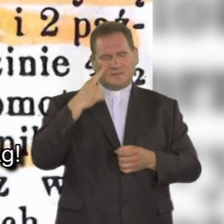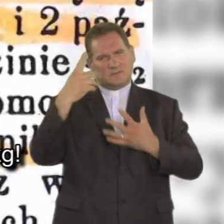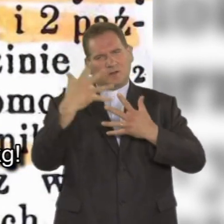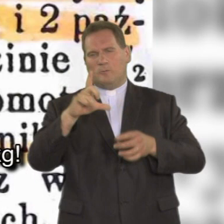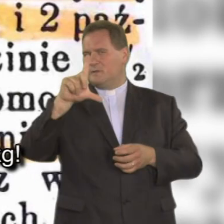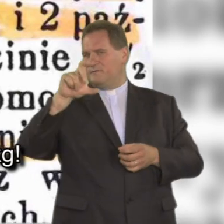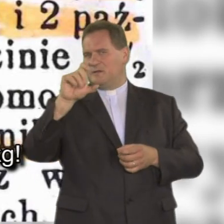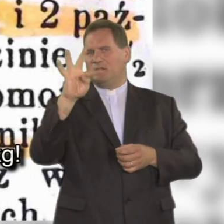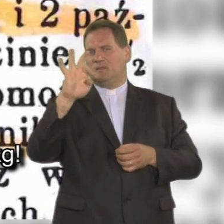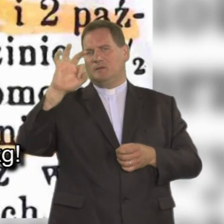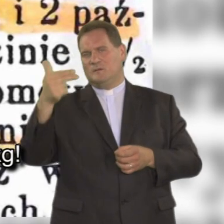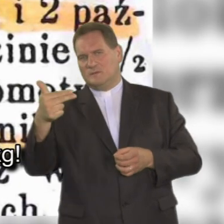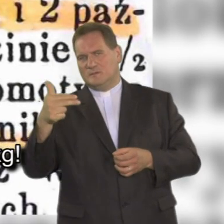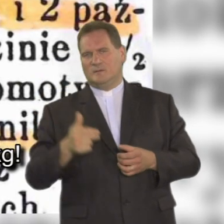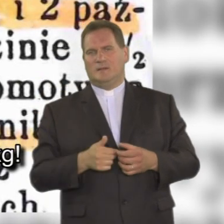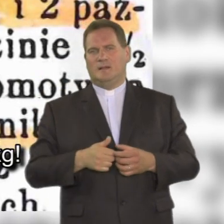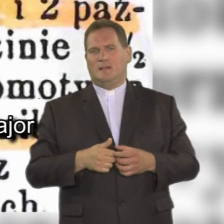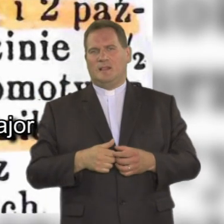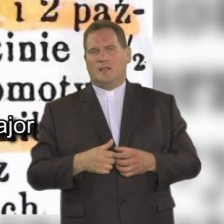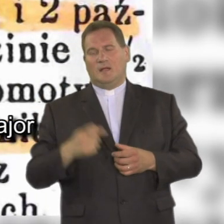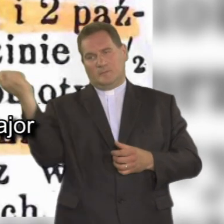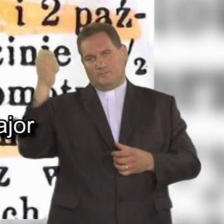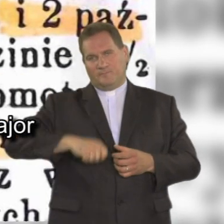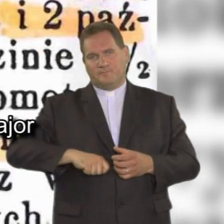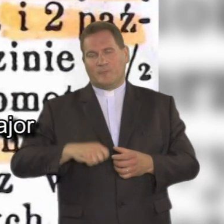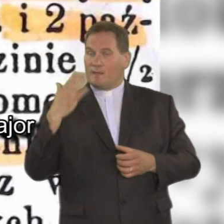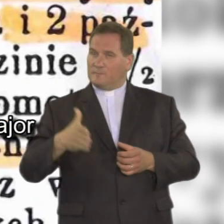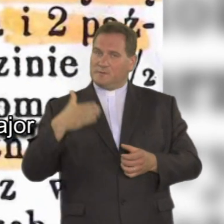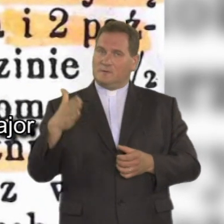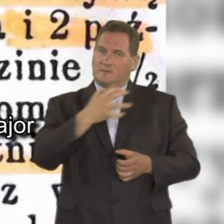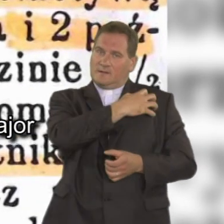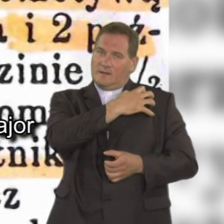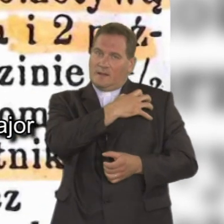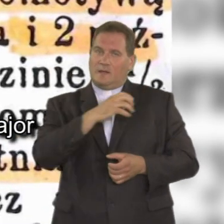ton. 200 tysięcy kilogramów. Przybyli pociągiem generał major